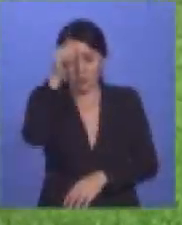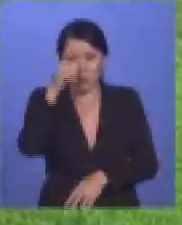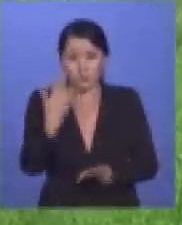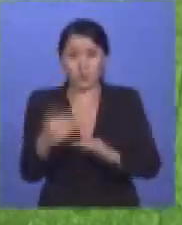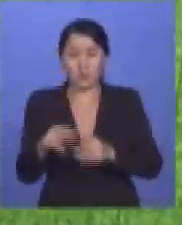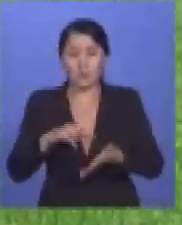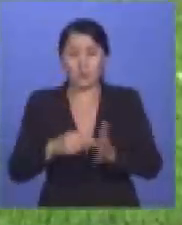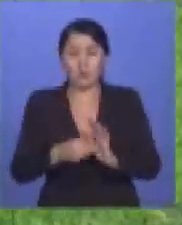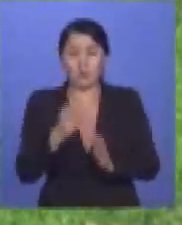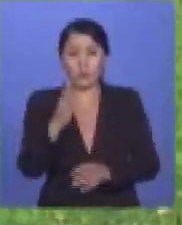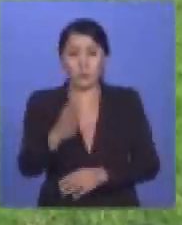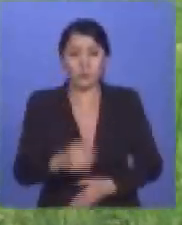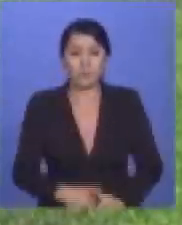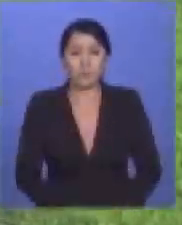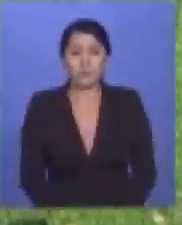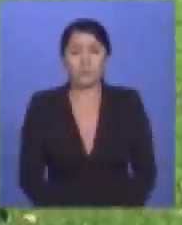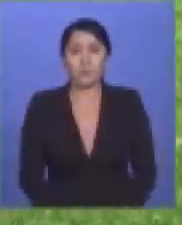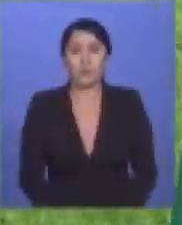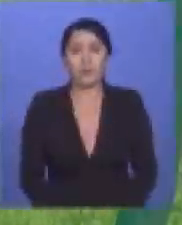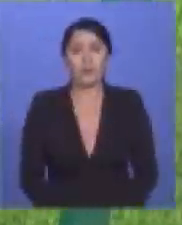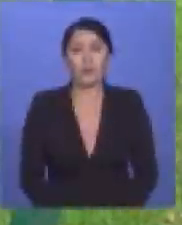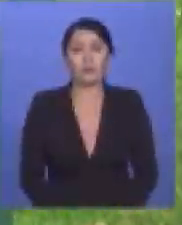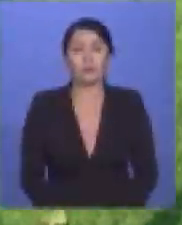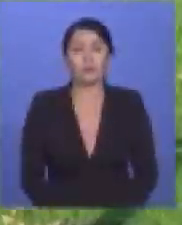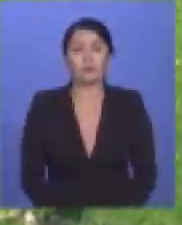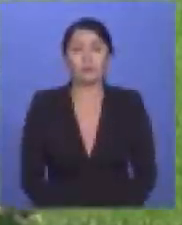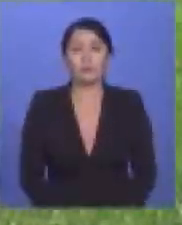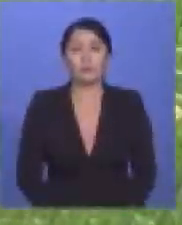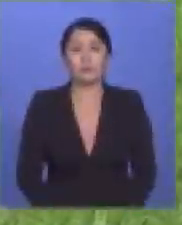аяқталуы тиіс. Илья Кудряков, Анатолий Беланок, жаңалықтар қызметі.